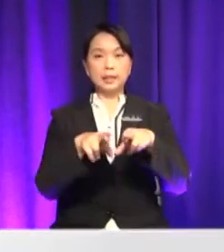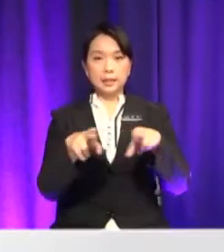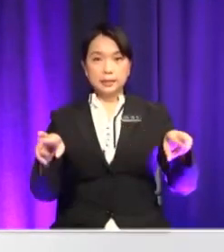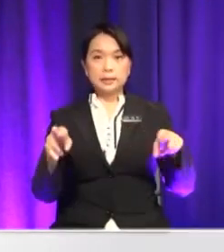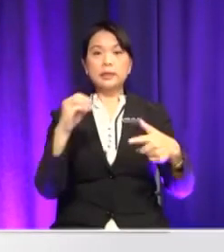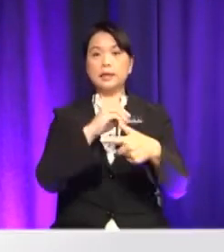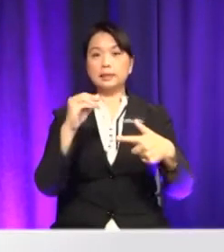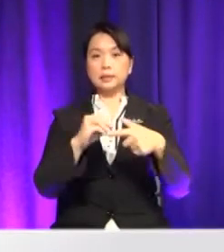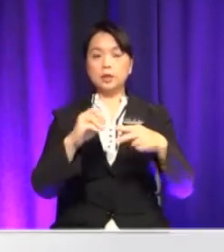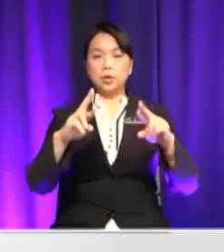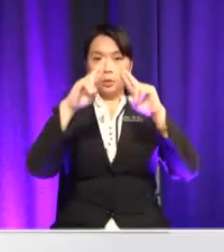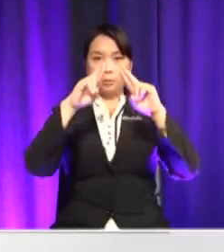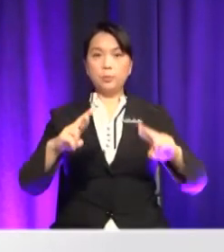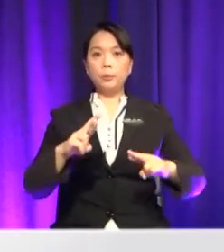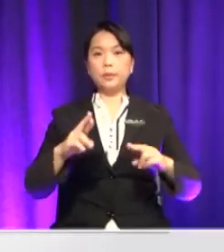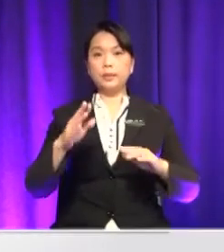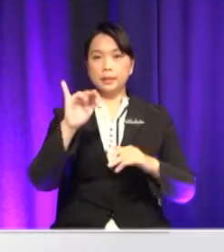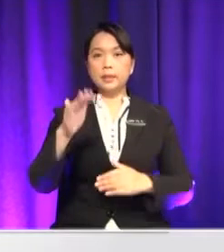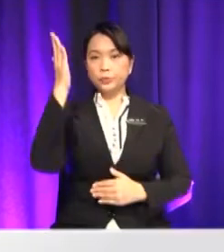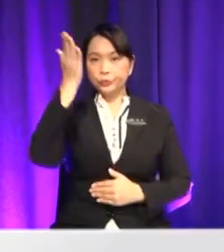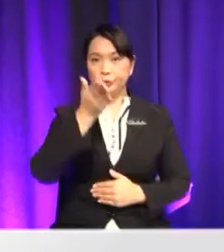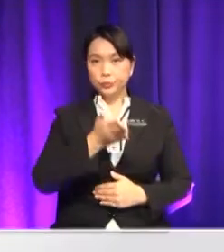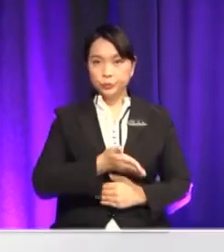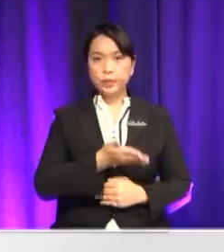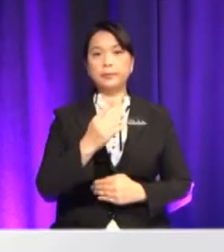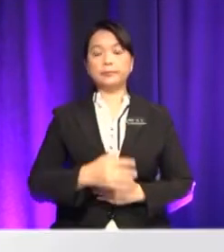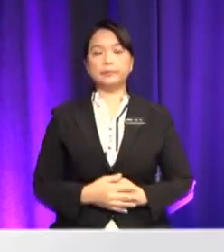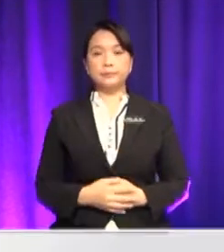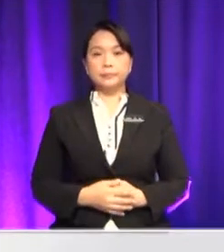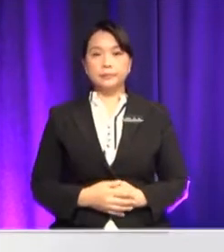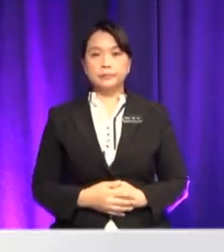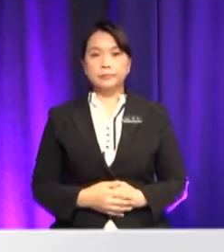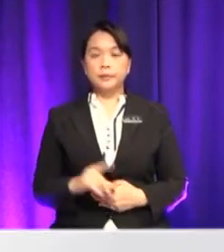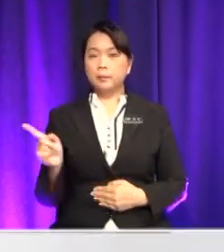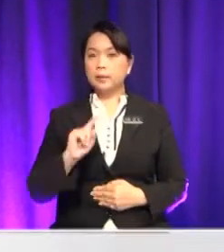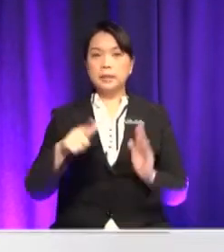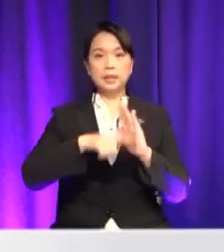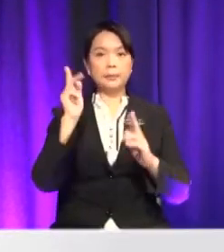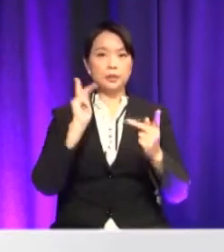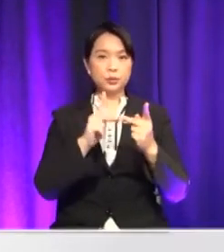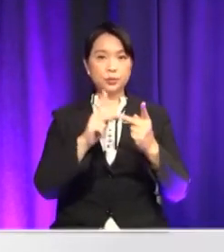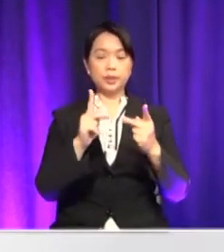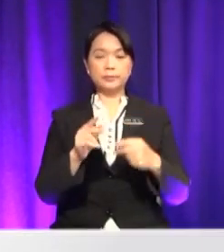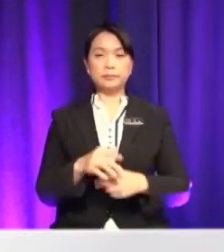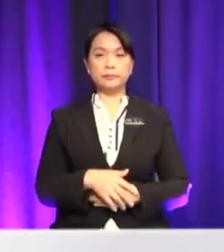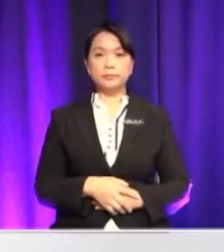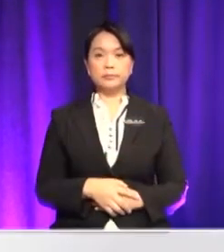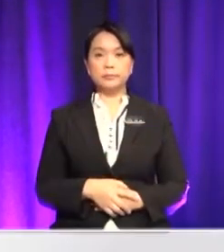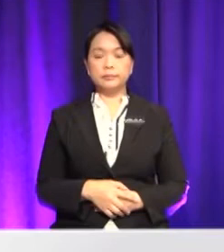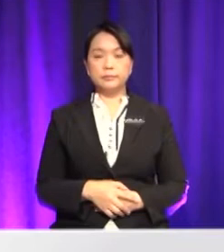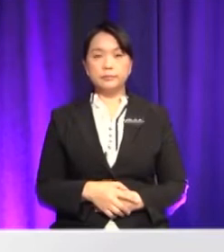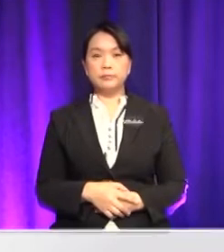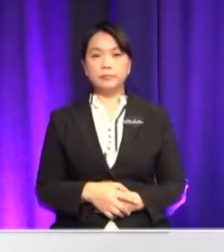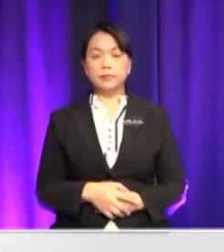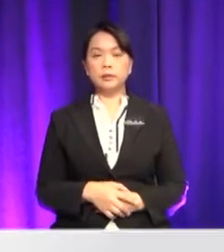bercuram? Okey, silakan murid-murid cikgu. Silakan. Siapa nak cuba? Yang mana satu lebih sesuai kita bumbung gunakan di curam. Malaysia? Bumbung curam